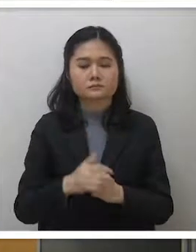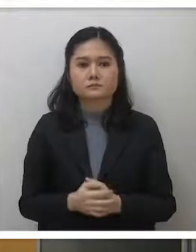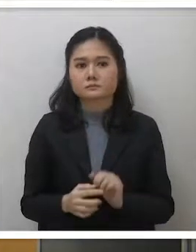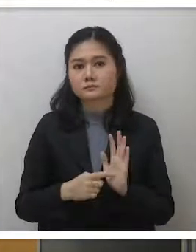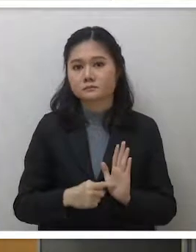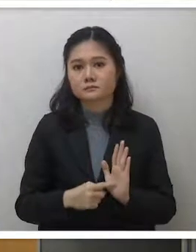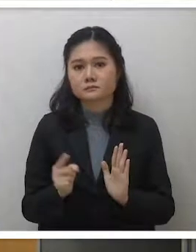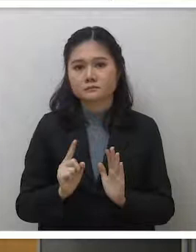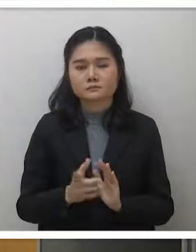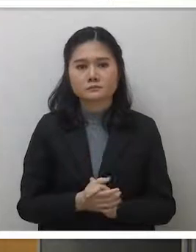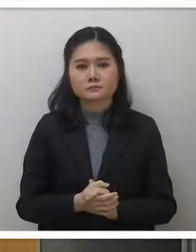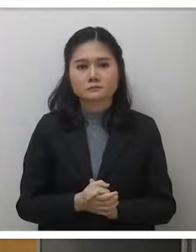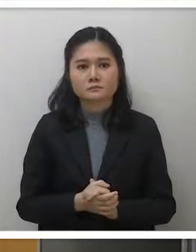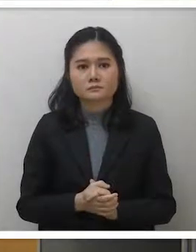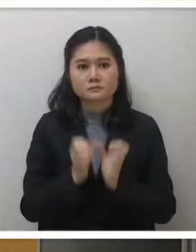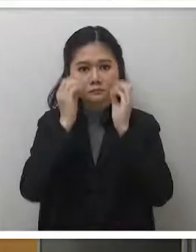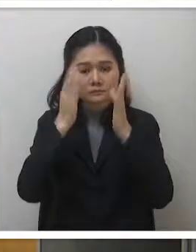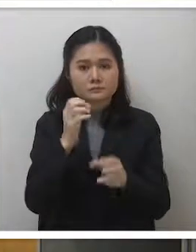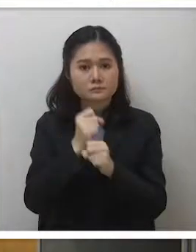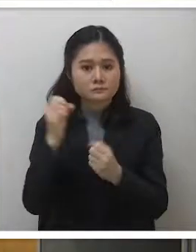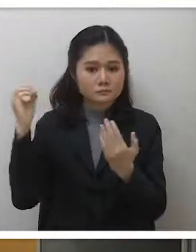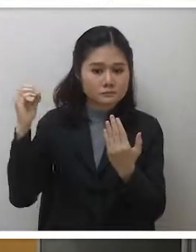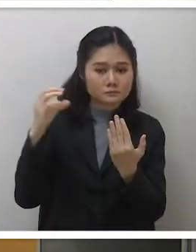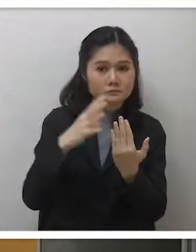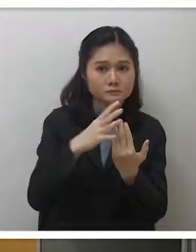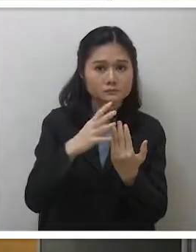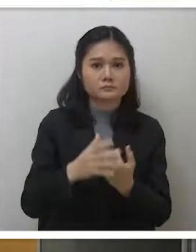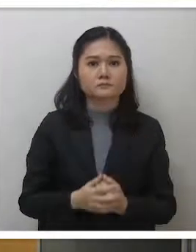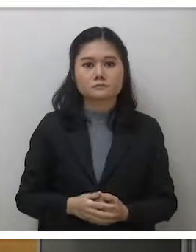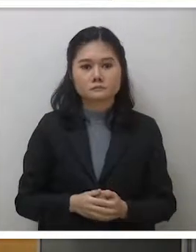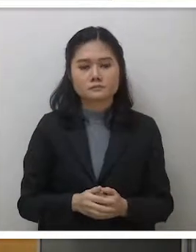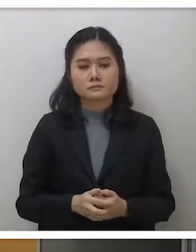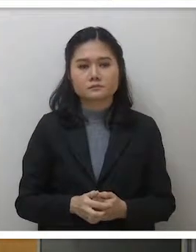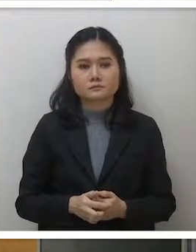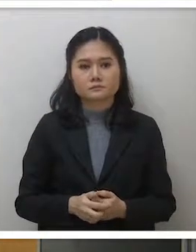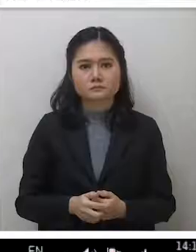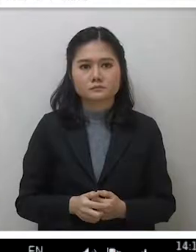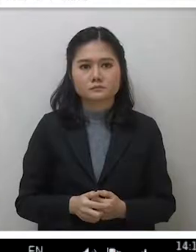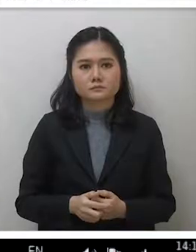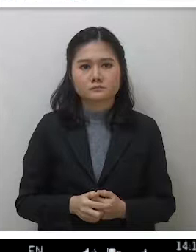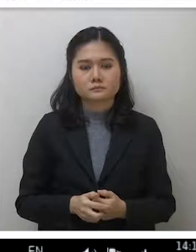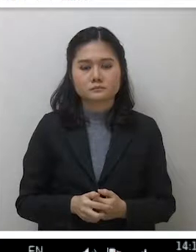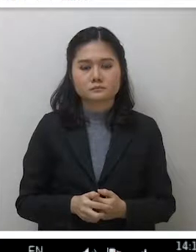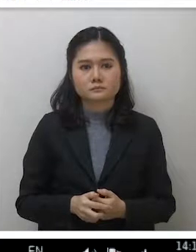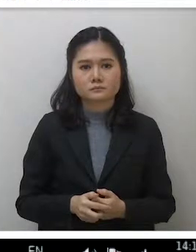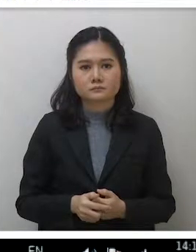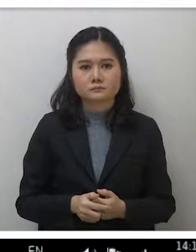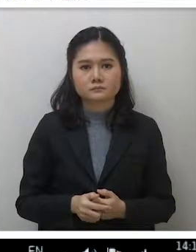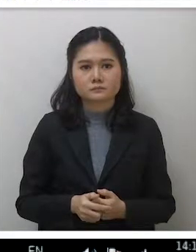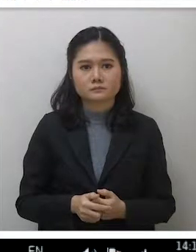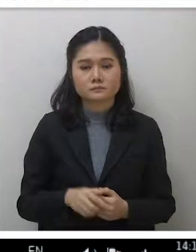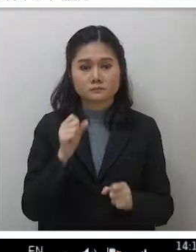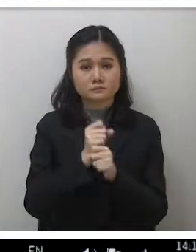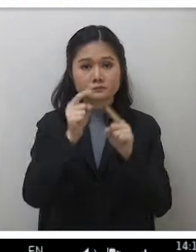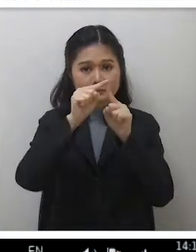เช่นครูจะให้แสงเข้าข้างนี้แสงเข้าข้างนี้นะครับครูจะ